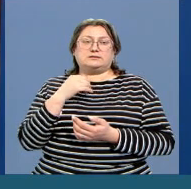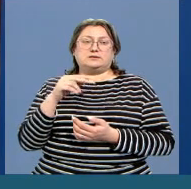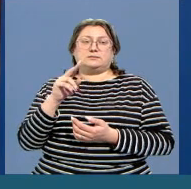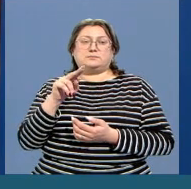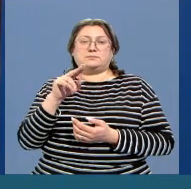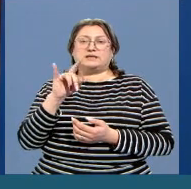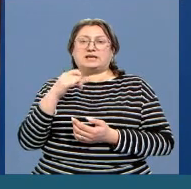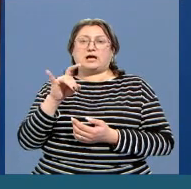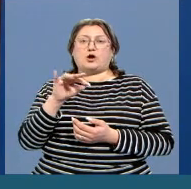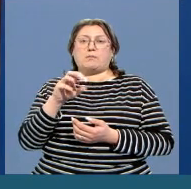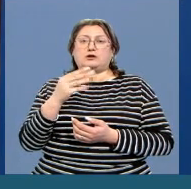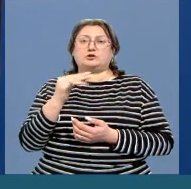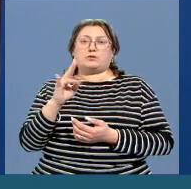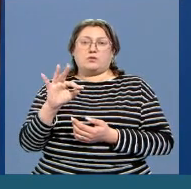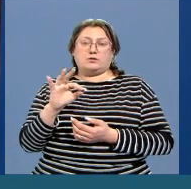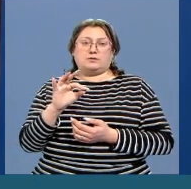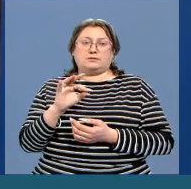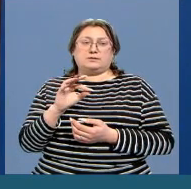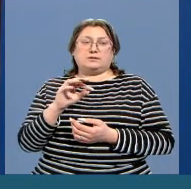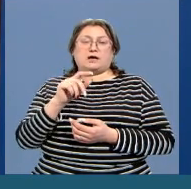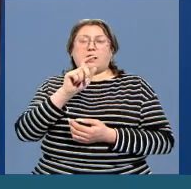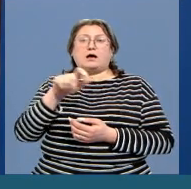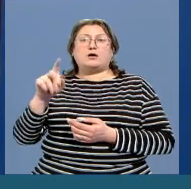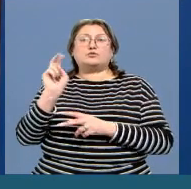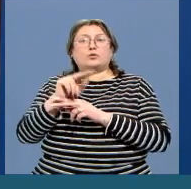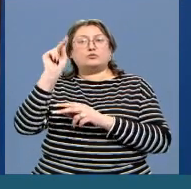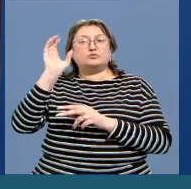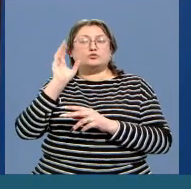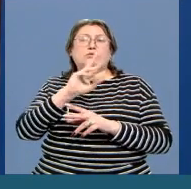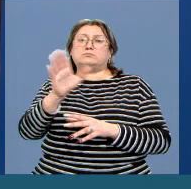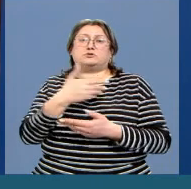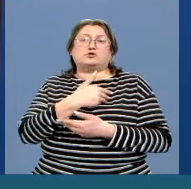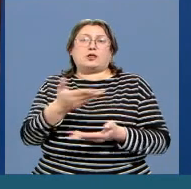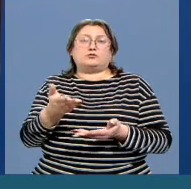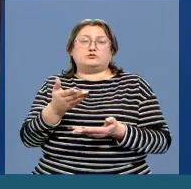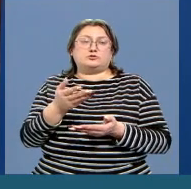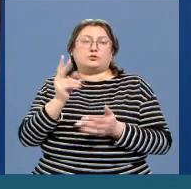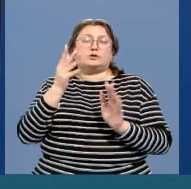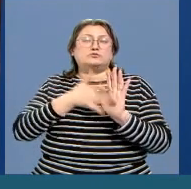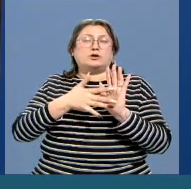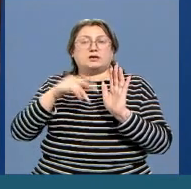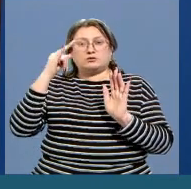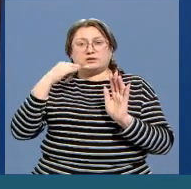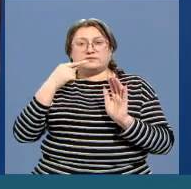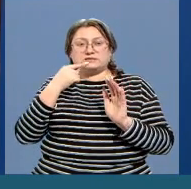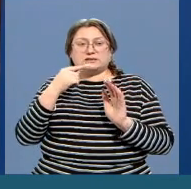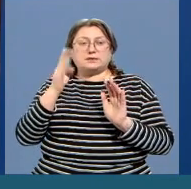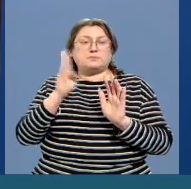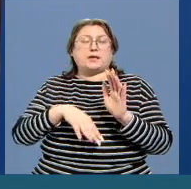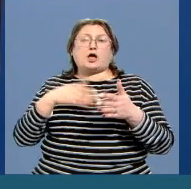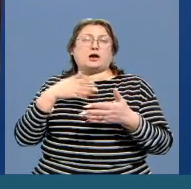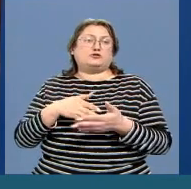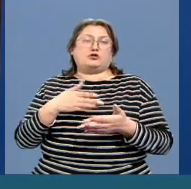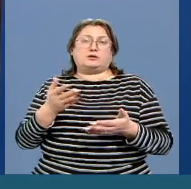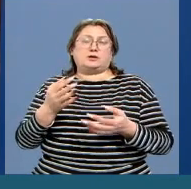Дмитрий Ромащенко. Вот, где слушателями являются все желающие изучить государственный язык, то есть без